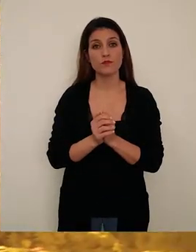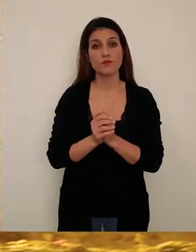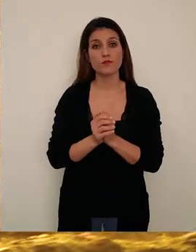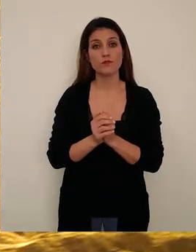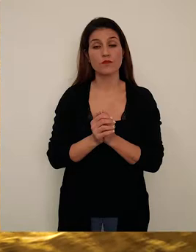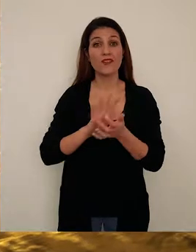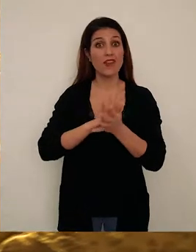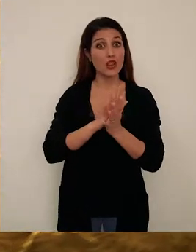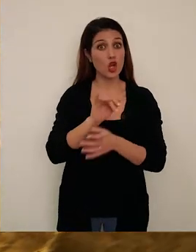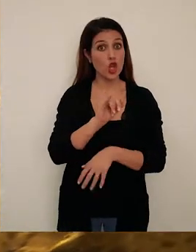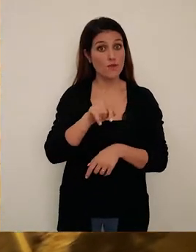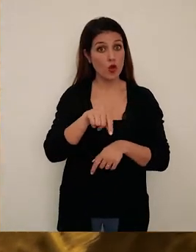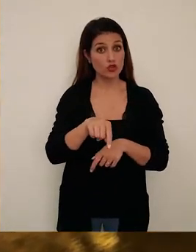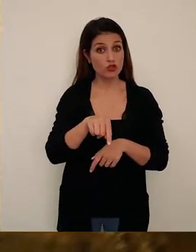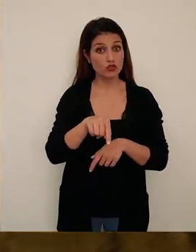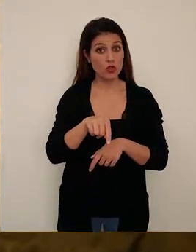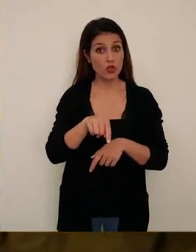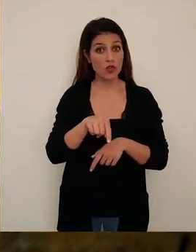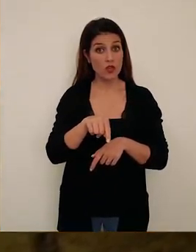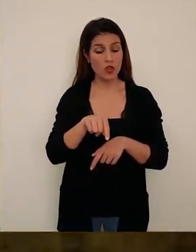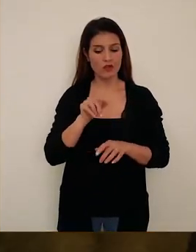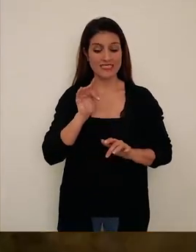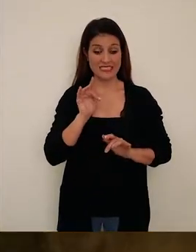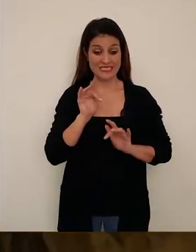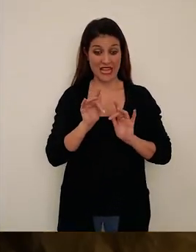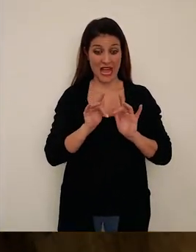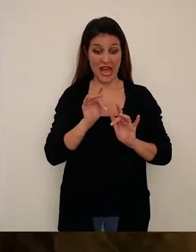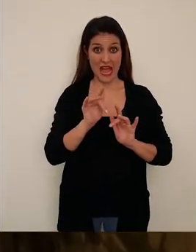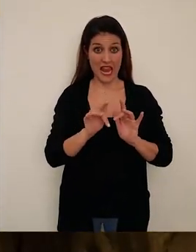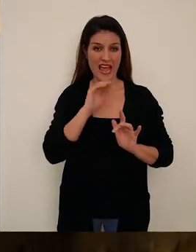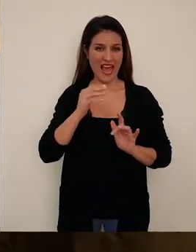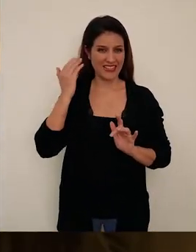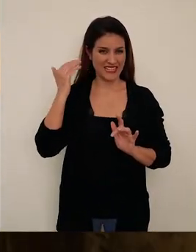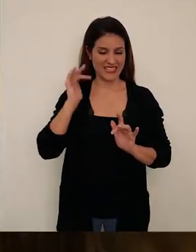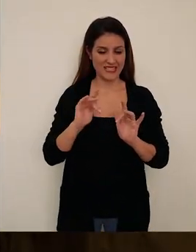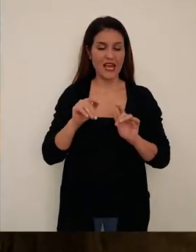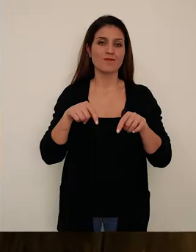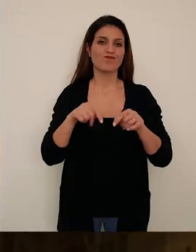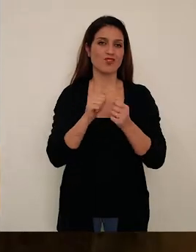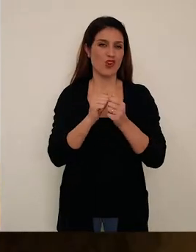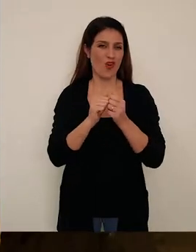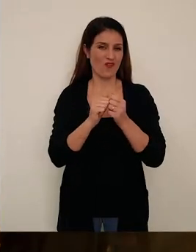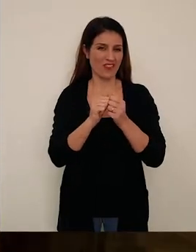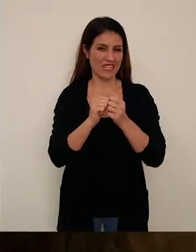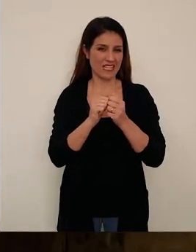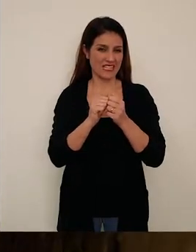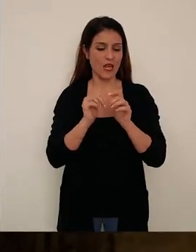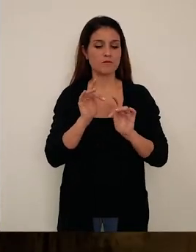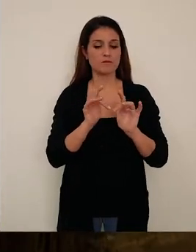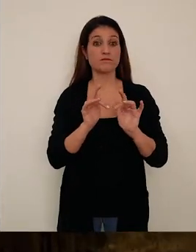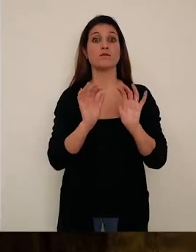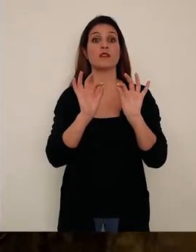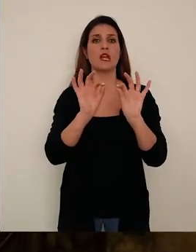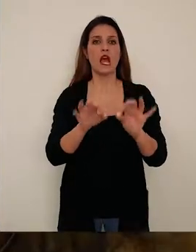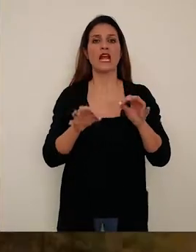Il frantoio ipogeo è raggiungibile da un'antica scalinata. Essa, oramai consumata dall'usura del tempo, dà accesso al